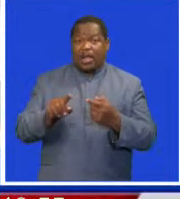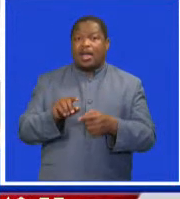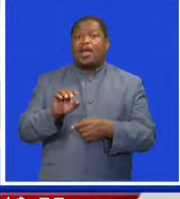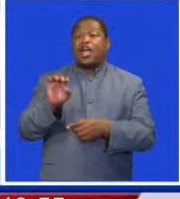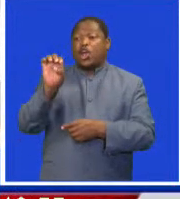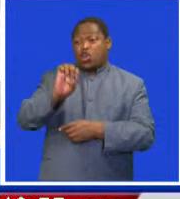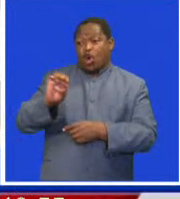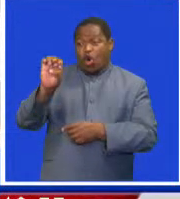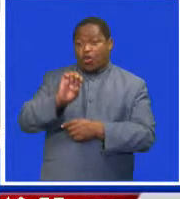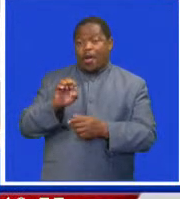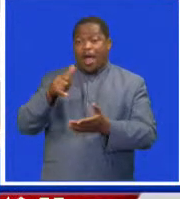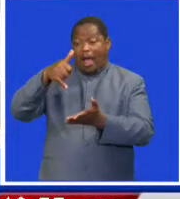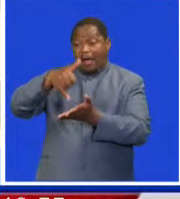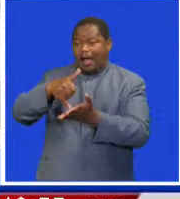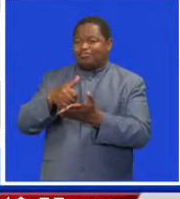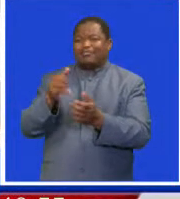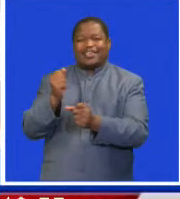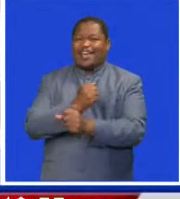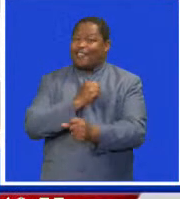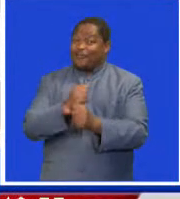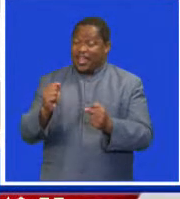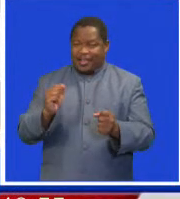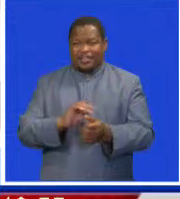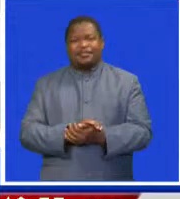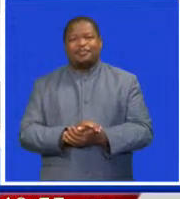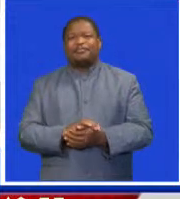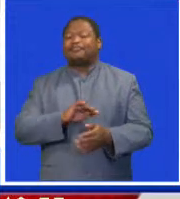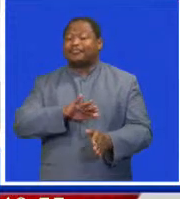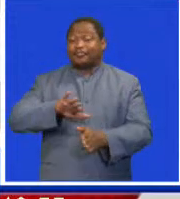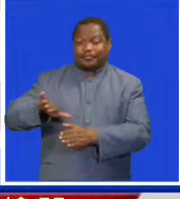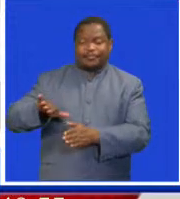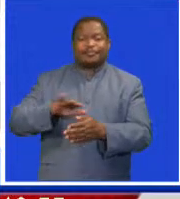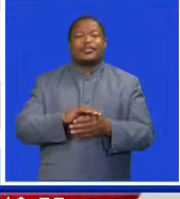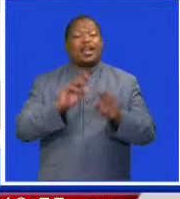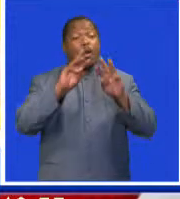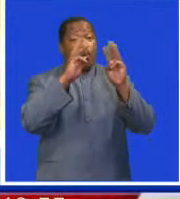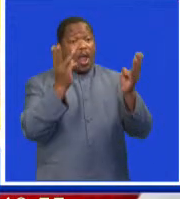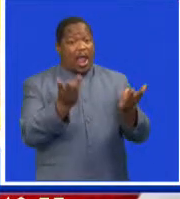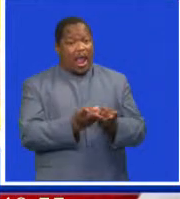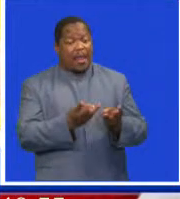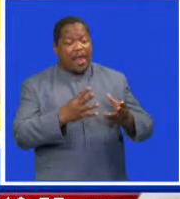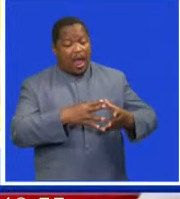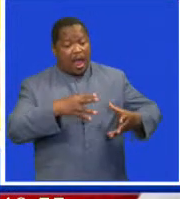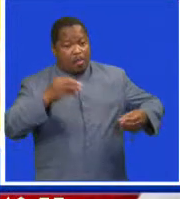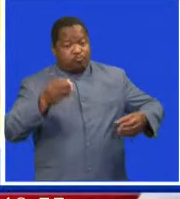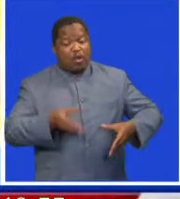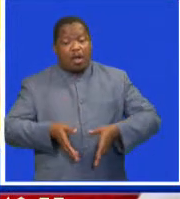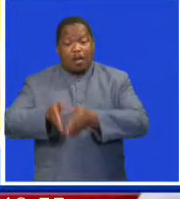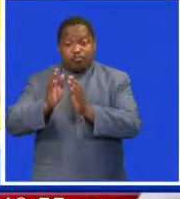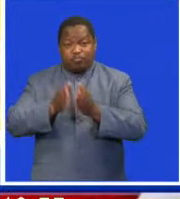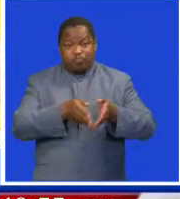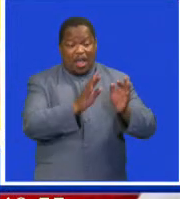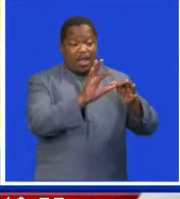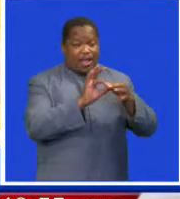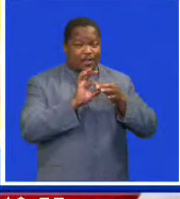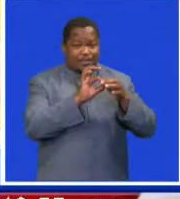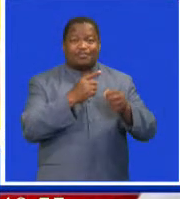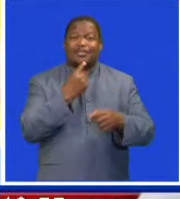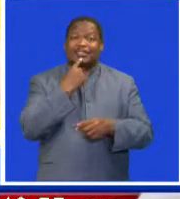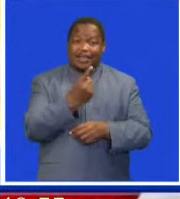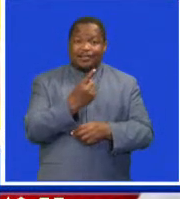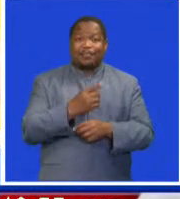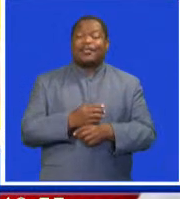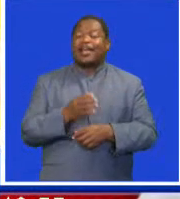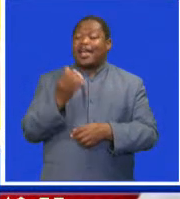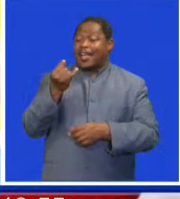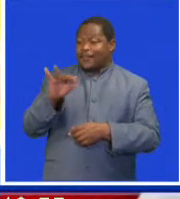ithi sengeke ivumele badlali balomdlalo wabomake labashintshe bulili babo kusuka kube niwesilisa kube wesifazane